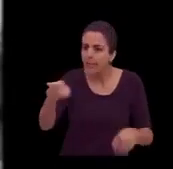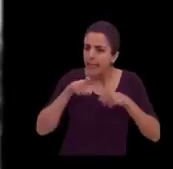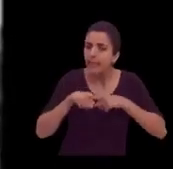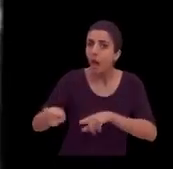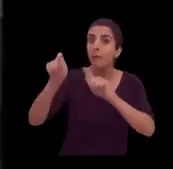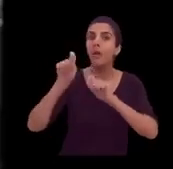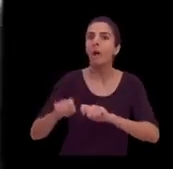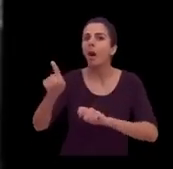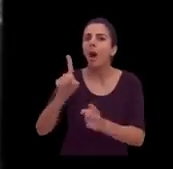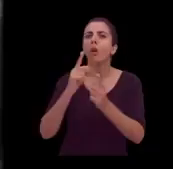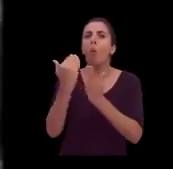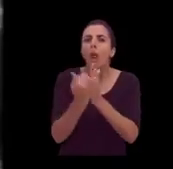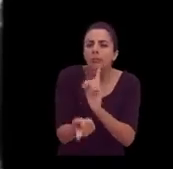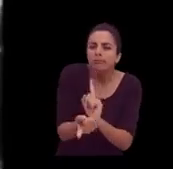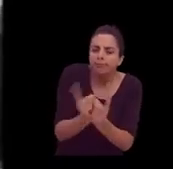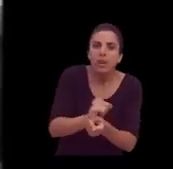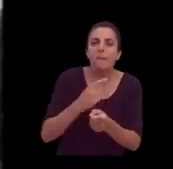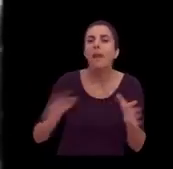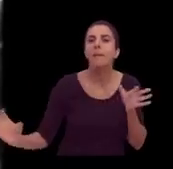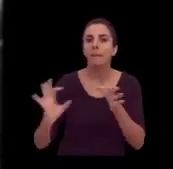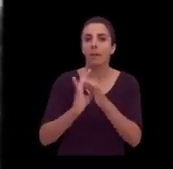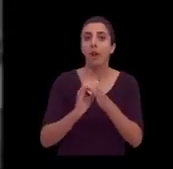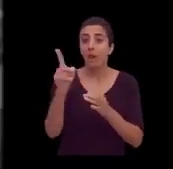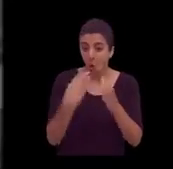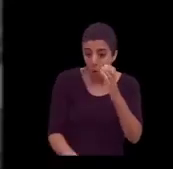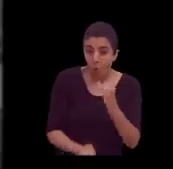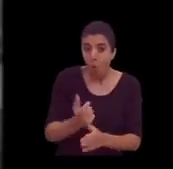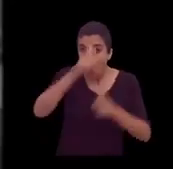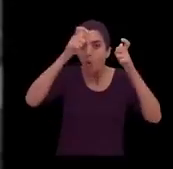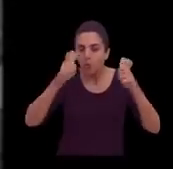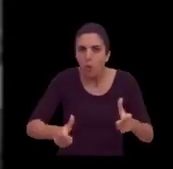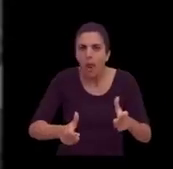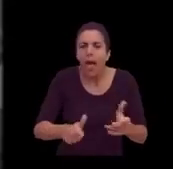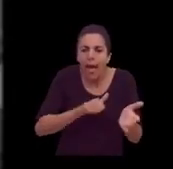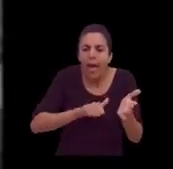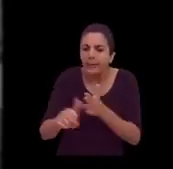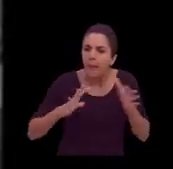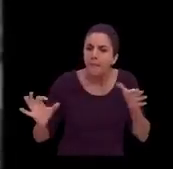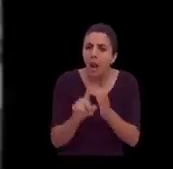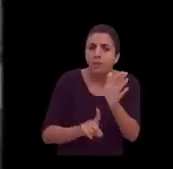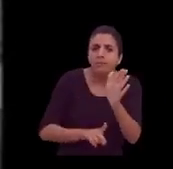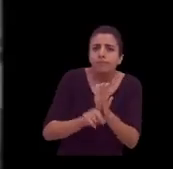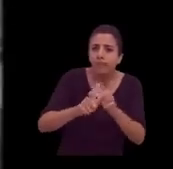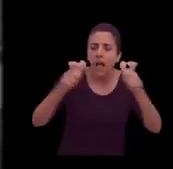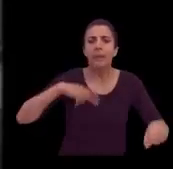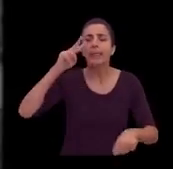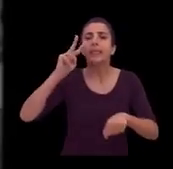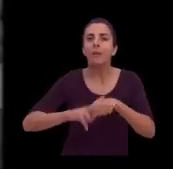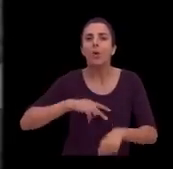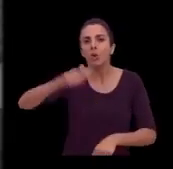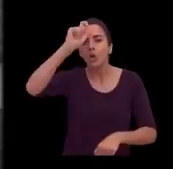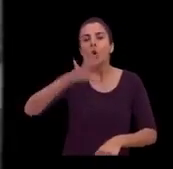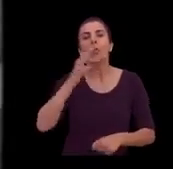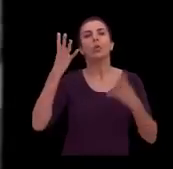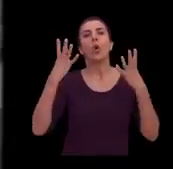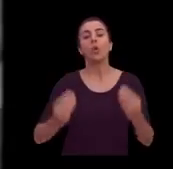izindeyiz. Devrimlerine ve ilkelerine bağlıyız. Kurduğun bu eseri müsbet ilimlerin ışığı altında daha ileri götürmeye and içtik. Ne mutlu